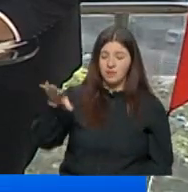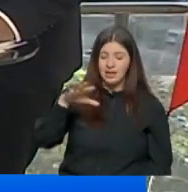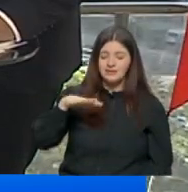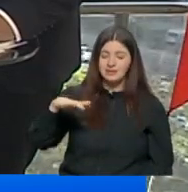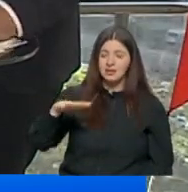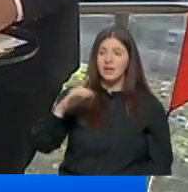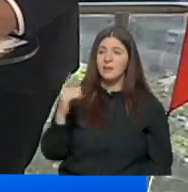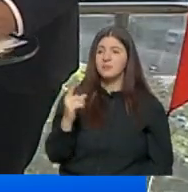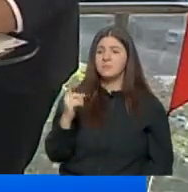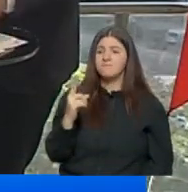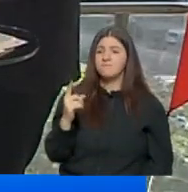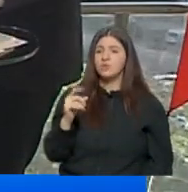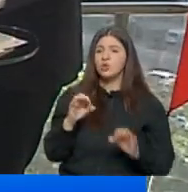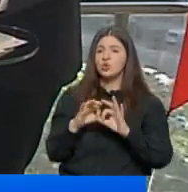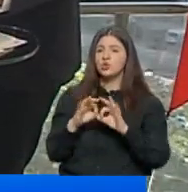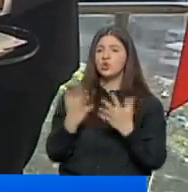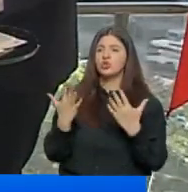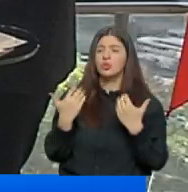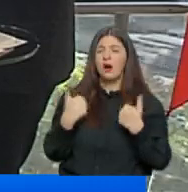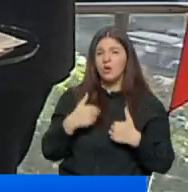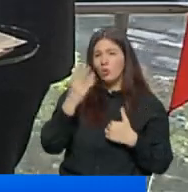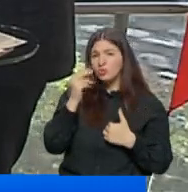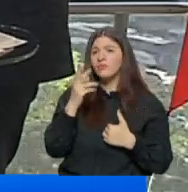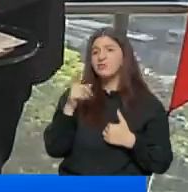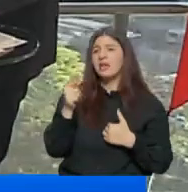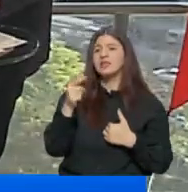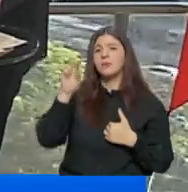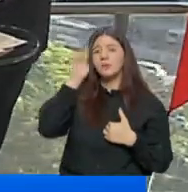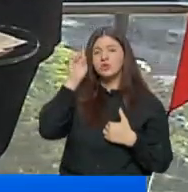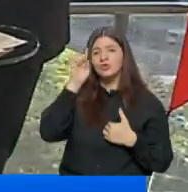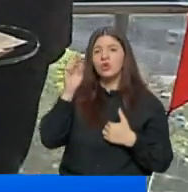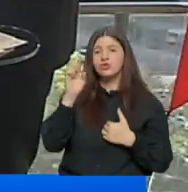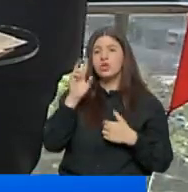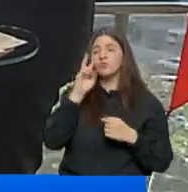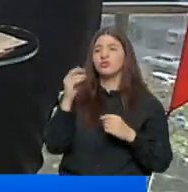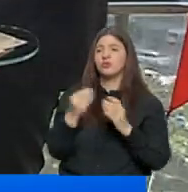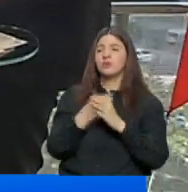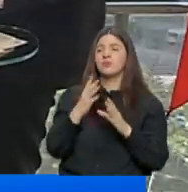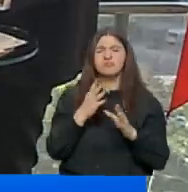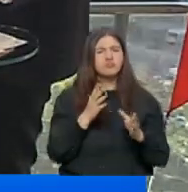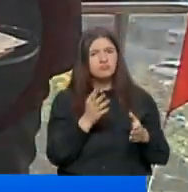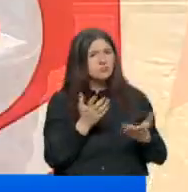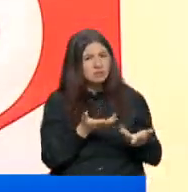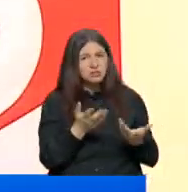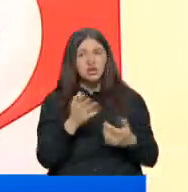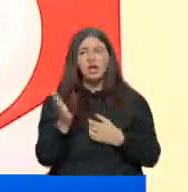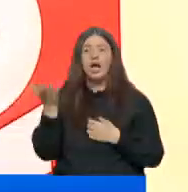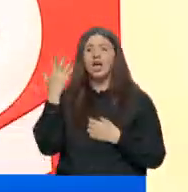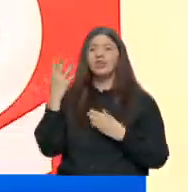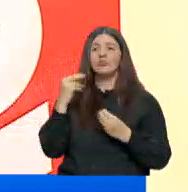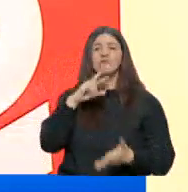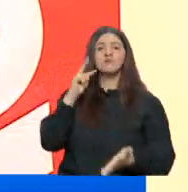Partisi'nde bir çözülme hali olduğunu ve bunun en azından psikolojik olarak yansıttığını düşünüyorum. Nasıl? Yani bakın şöyle, eskiden çok büyük